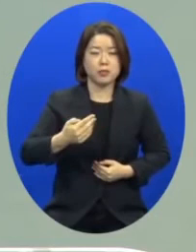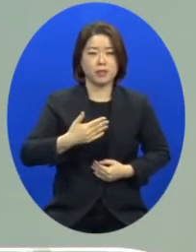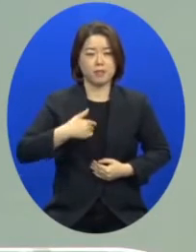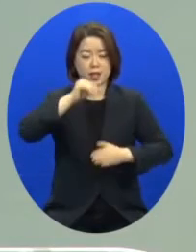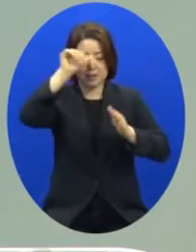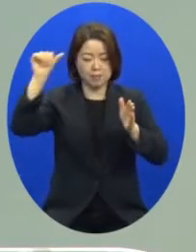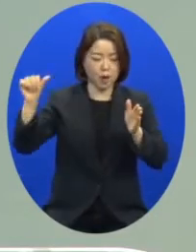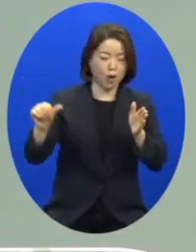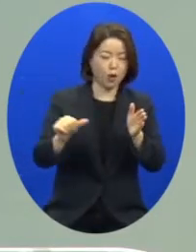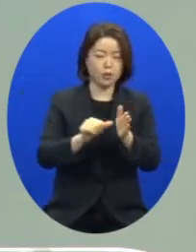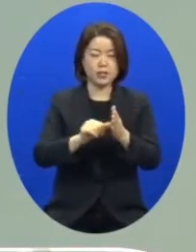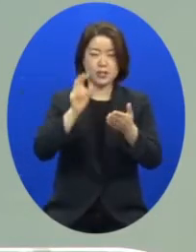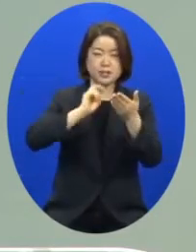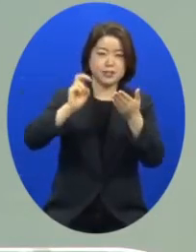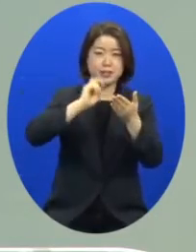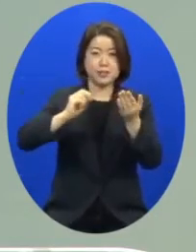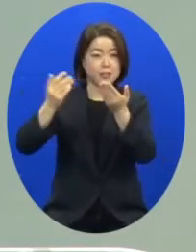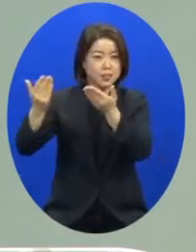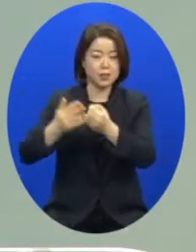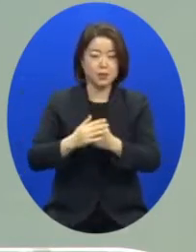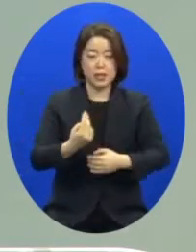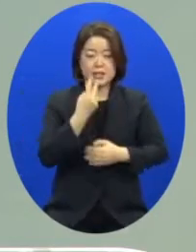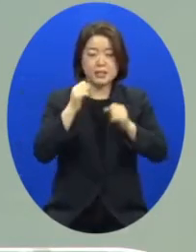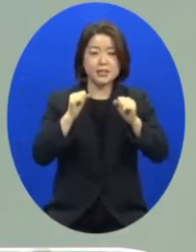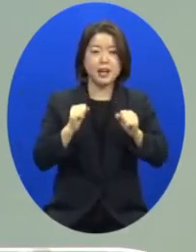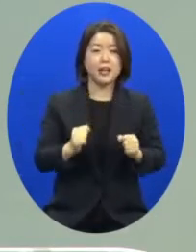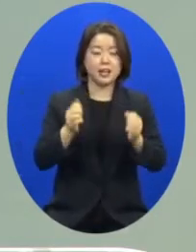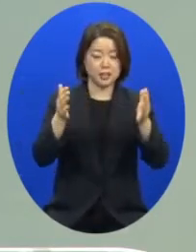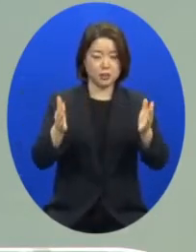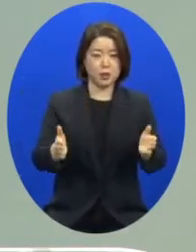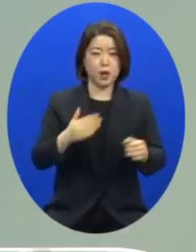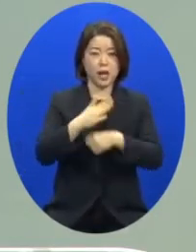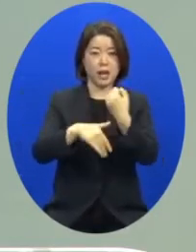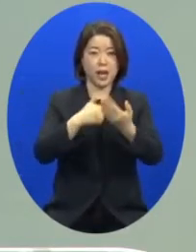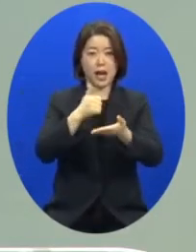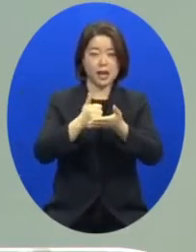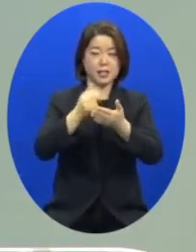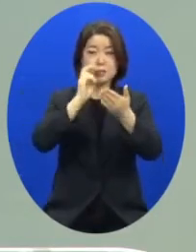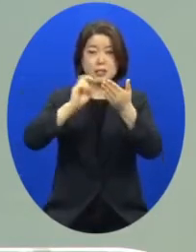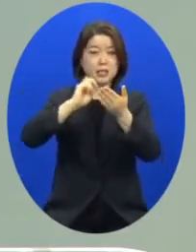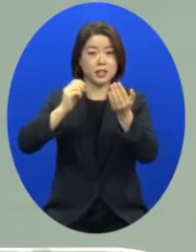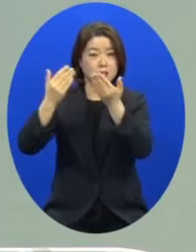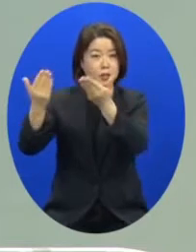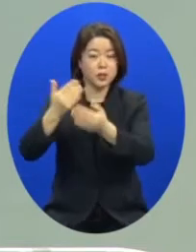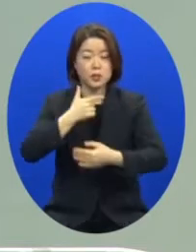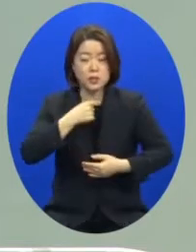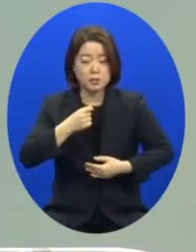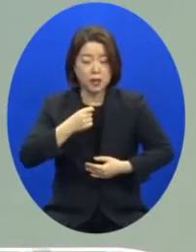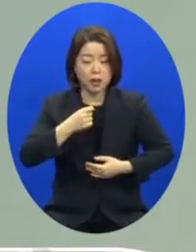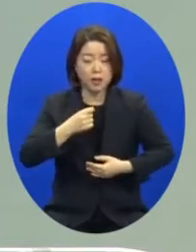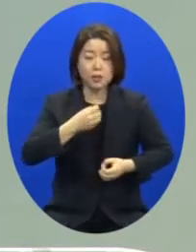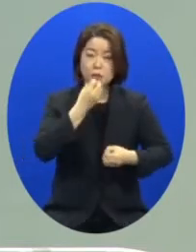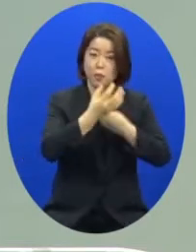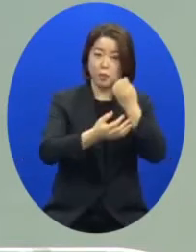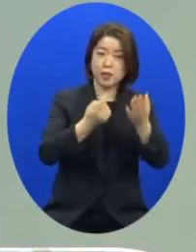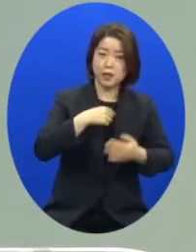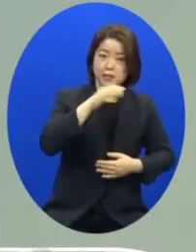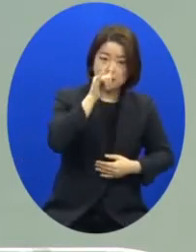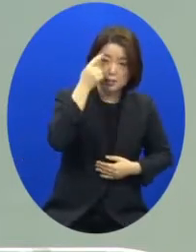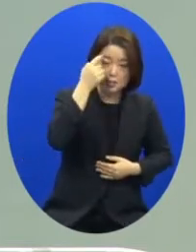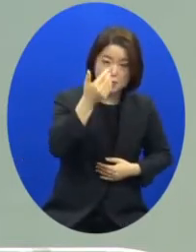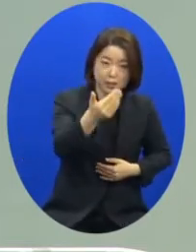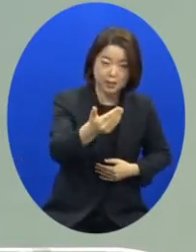평생 잔영 하겠다 살아있는 1 내가 하나님을 찬양 할까 이런 고백을 해 보신 적이 있습니까